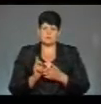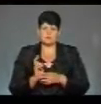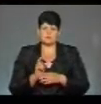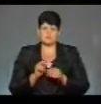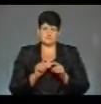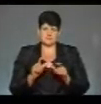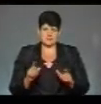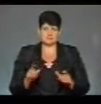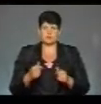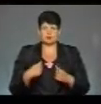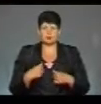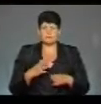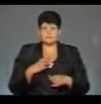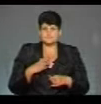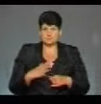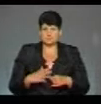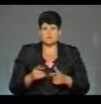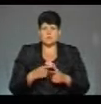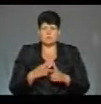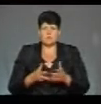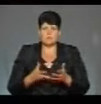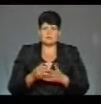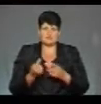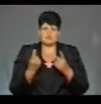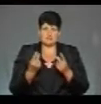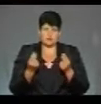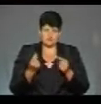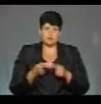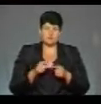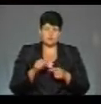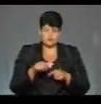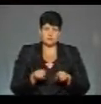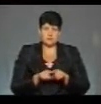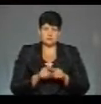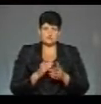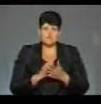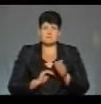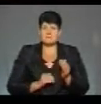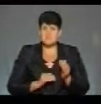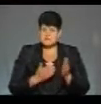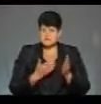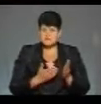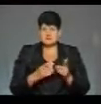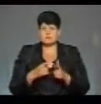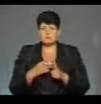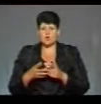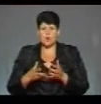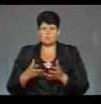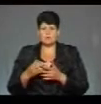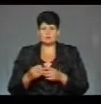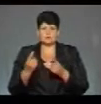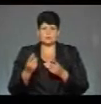заклади. Тому ми змушені або платити великі гроші, і це в цьому також є бізнес, або великі гроші оплачувати